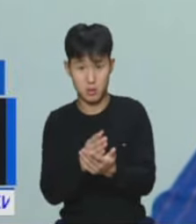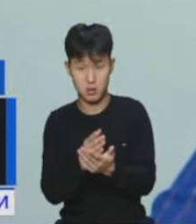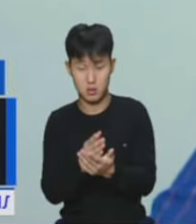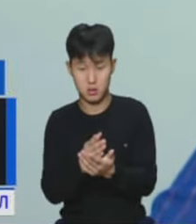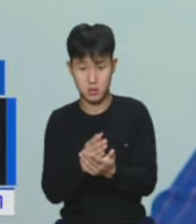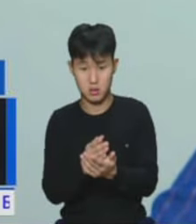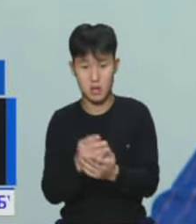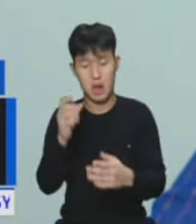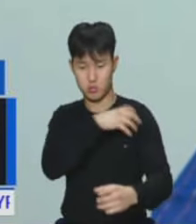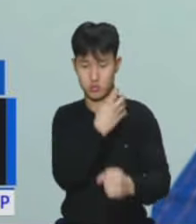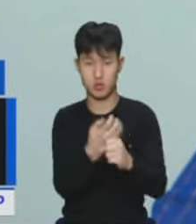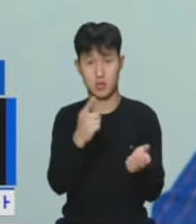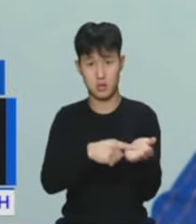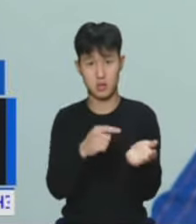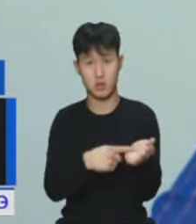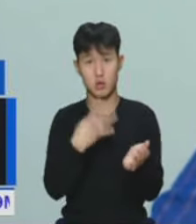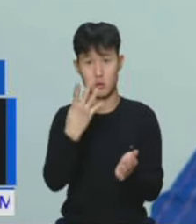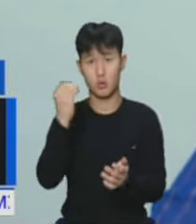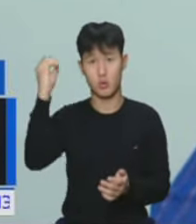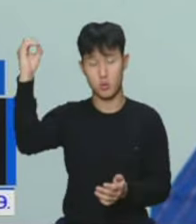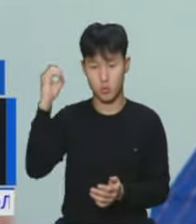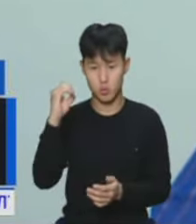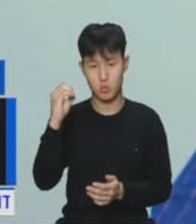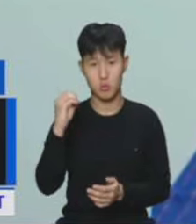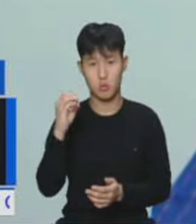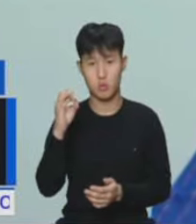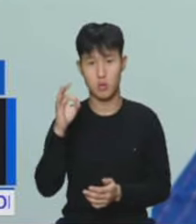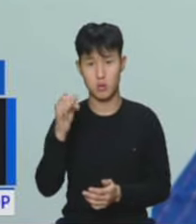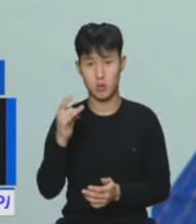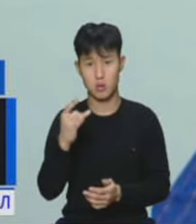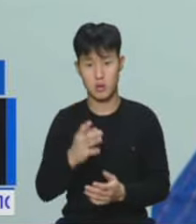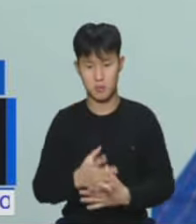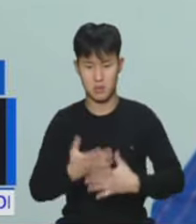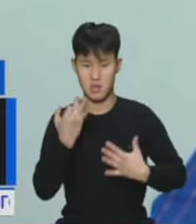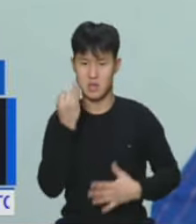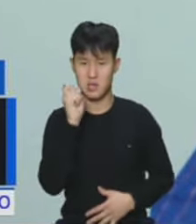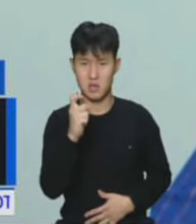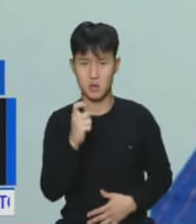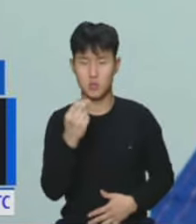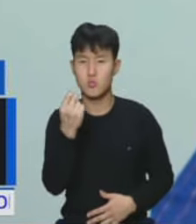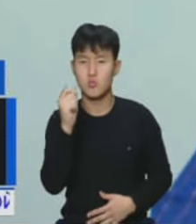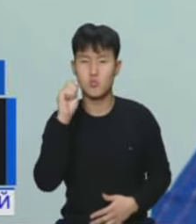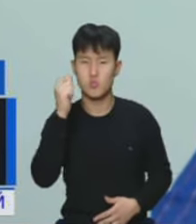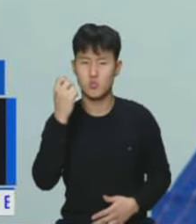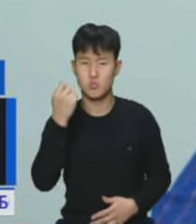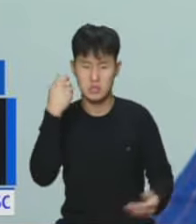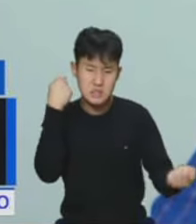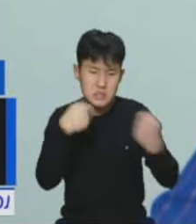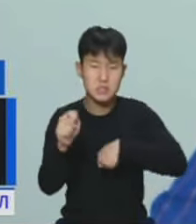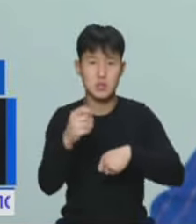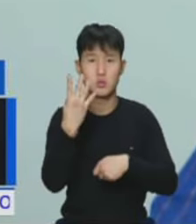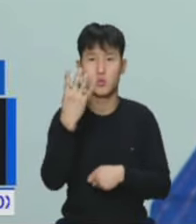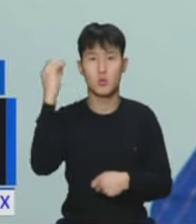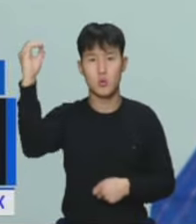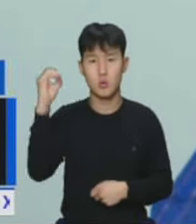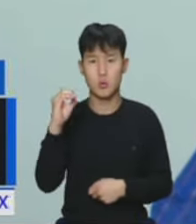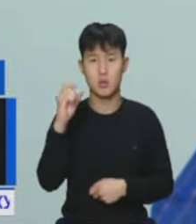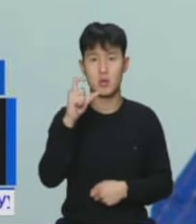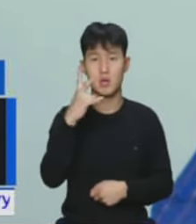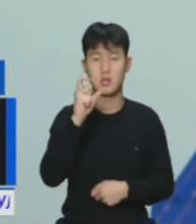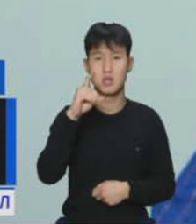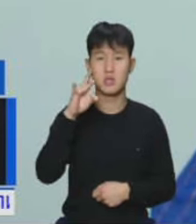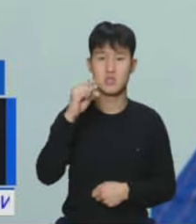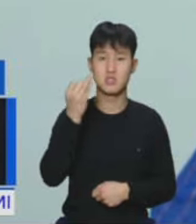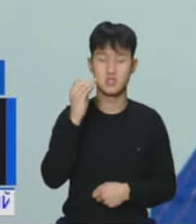харин 4% буюу өрөм нь хам коксийн хамгийн үнэ нүүрсээ зардаг тэр 4% буюу energy